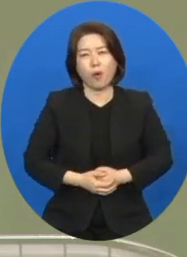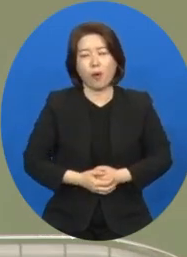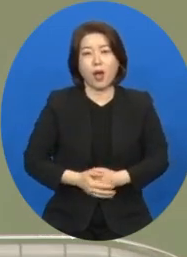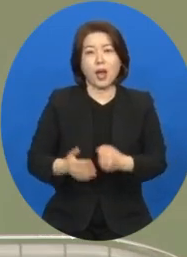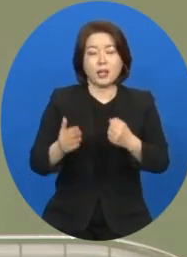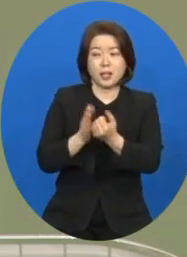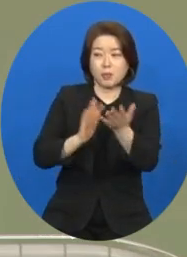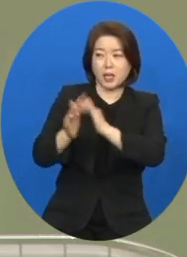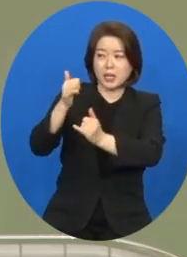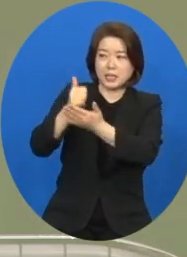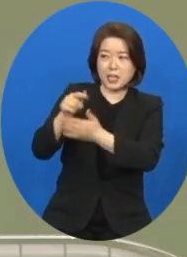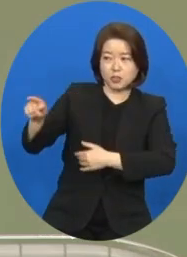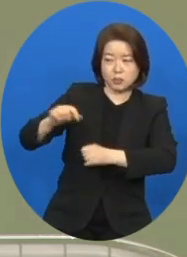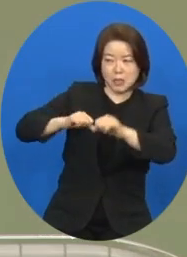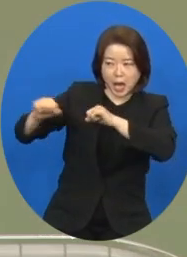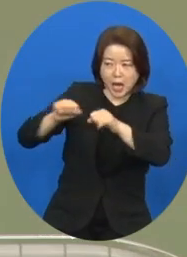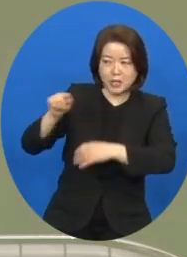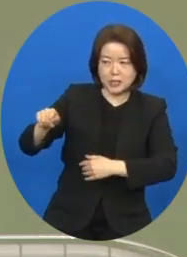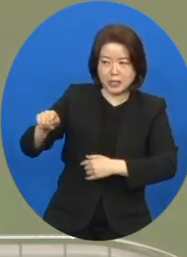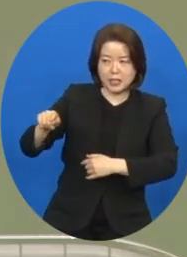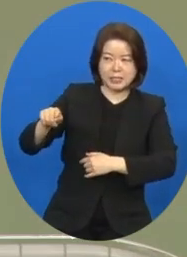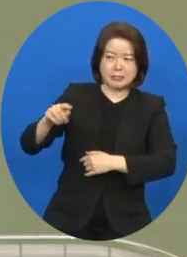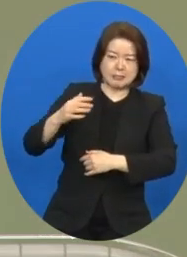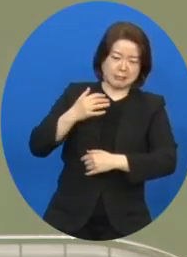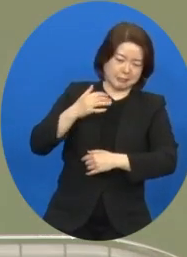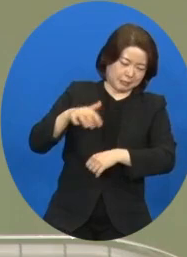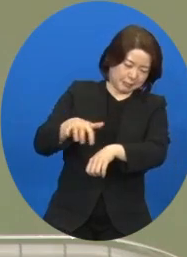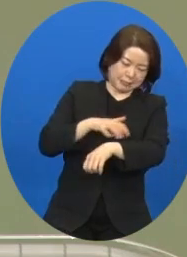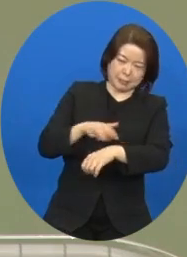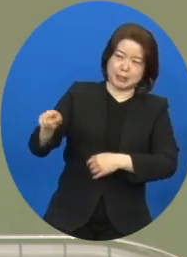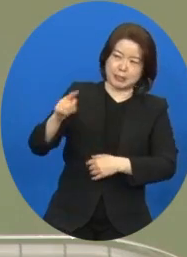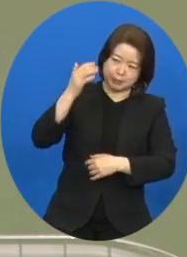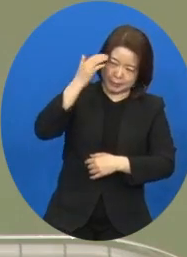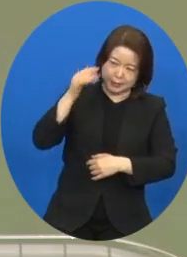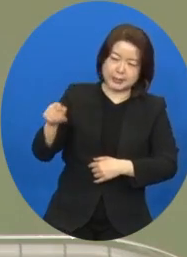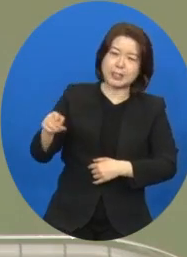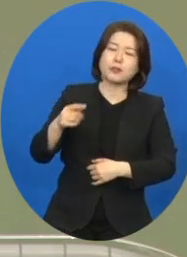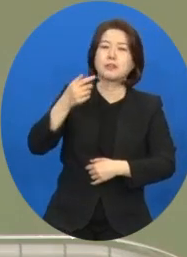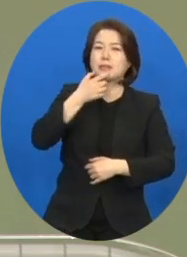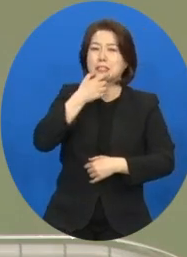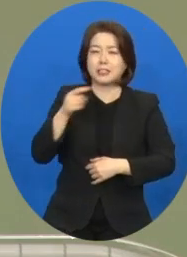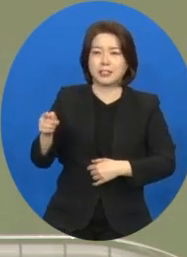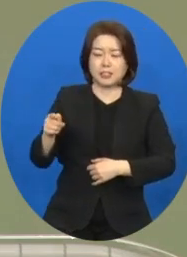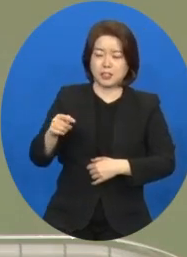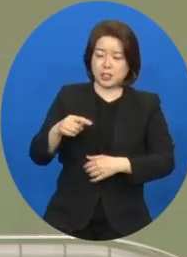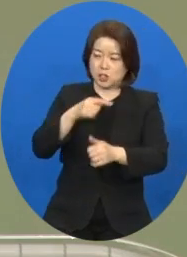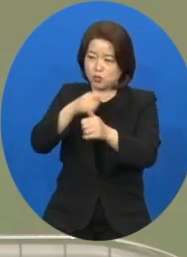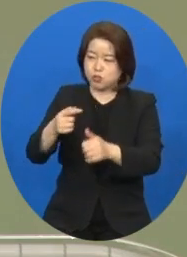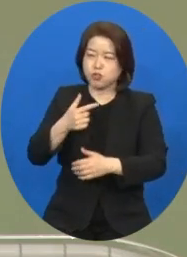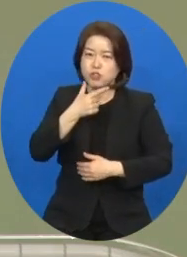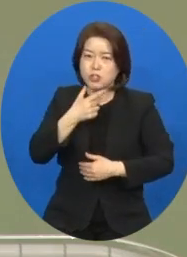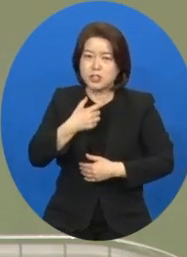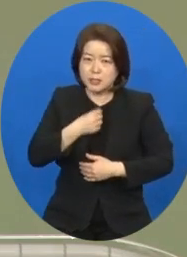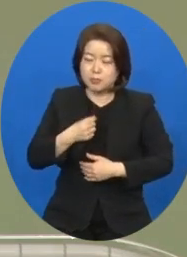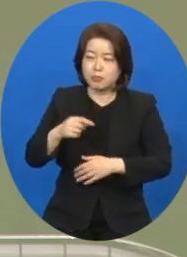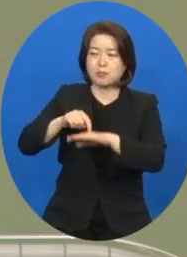예수님이 하시는 말이 사사건건 귀에 거슬리고 예수님을 죽이고 싶은 마음이 생기게 된 거죠.